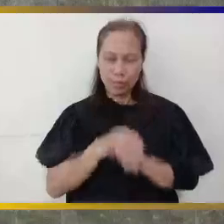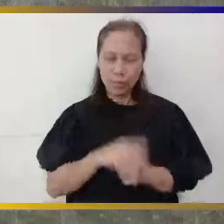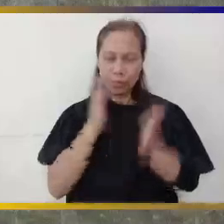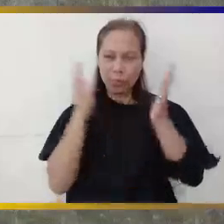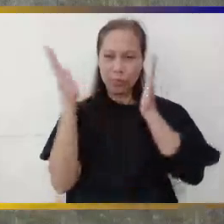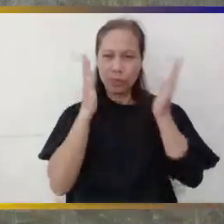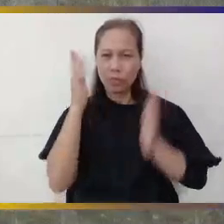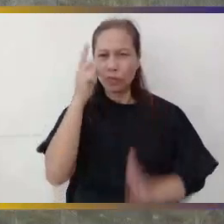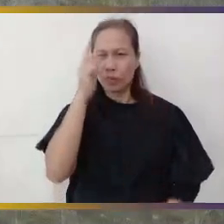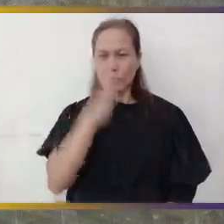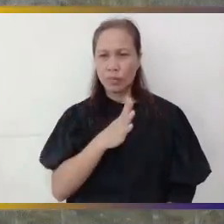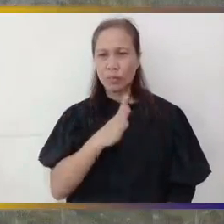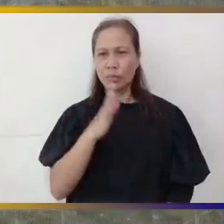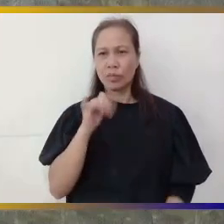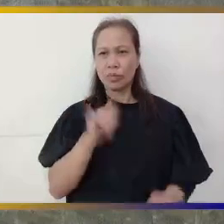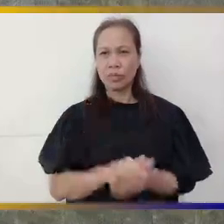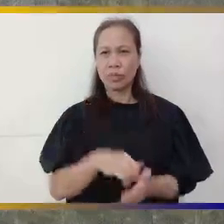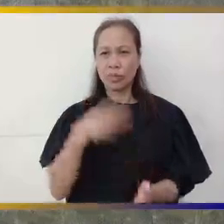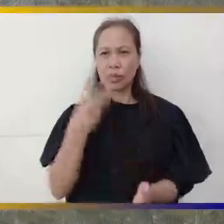can